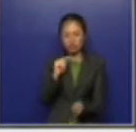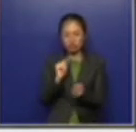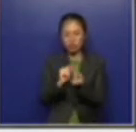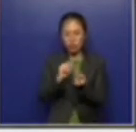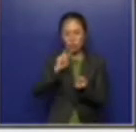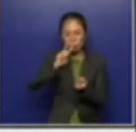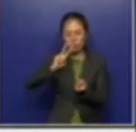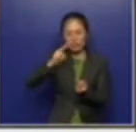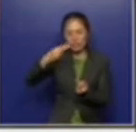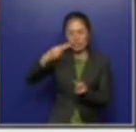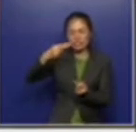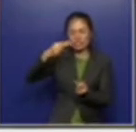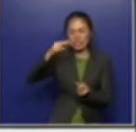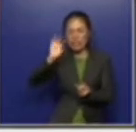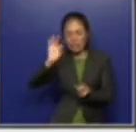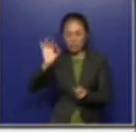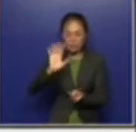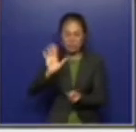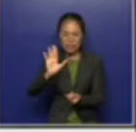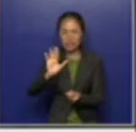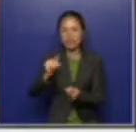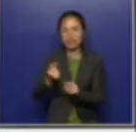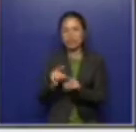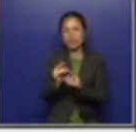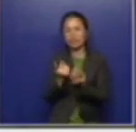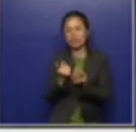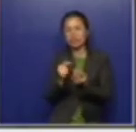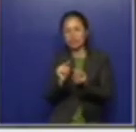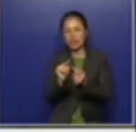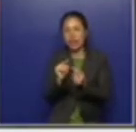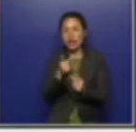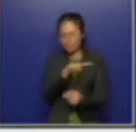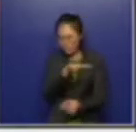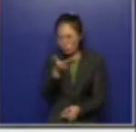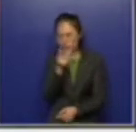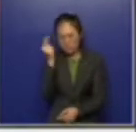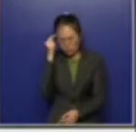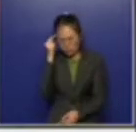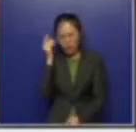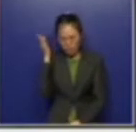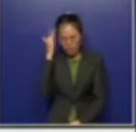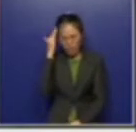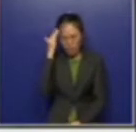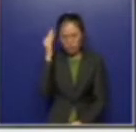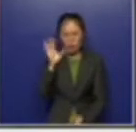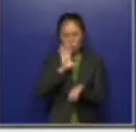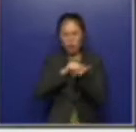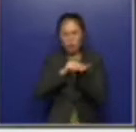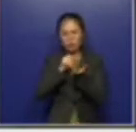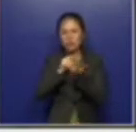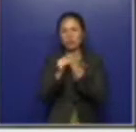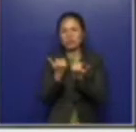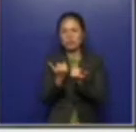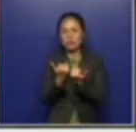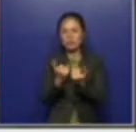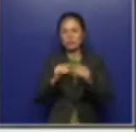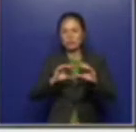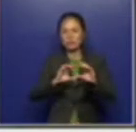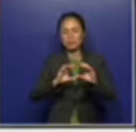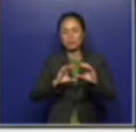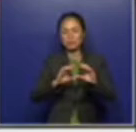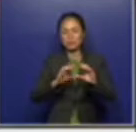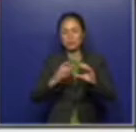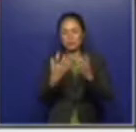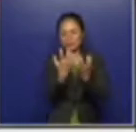ช่ HF เป็นขึ้น HF เนี่ยฮะที่เขาเรียกกันว่าวอแดงผมรู้ว่าท่านรู้จักทุกวันนี้ท่านประธานครับมีอยู่80กว่าช่องและ